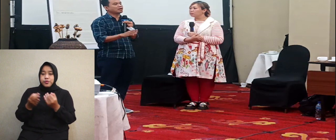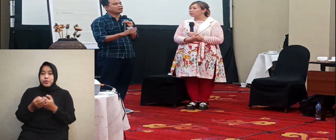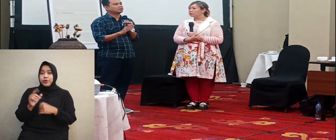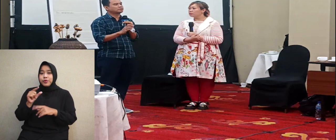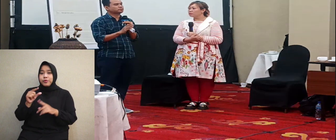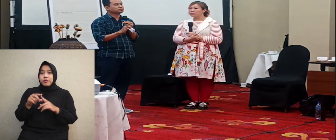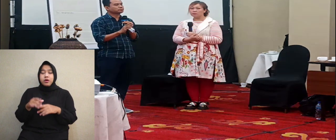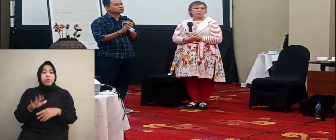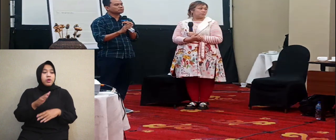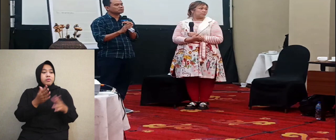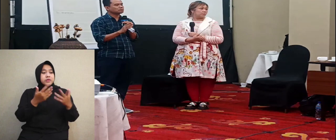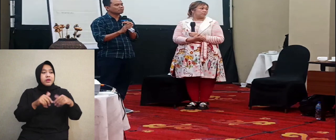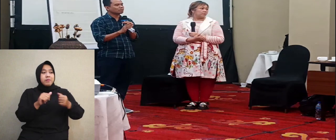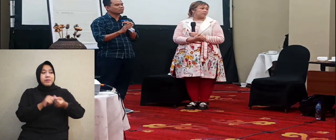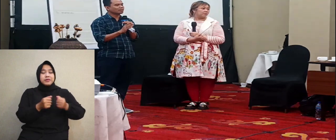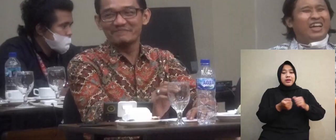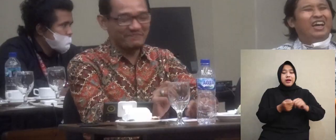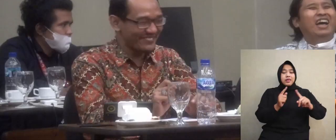juga